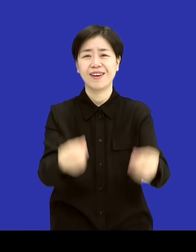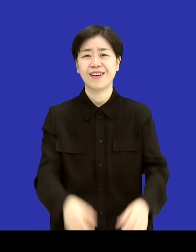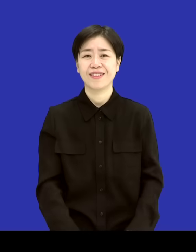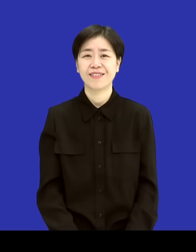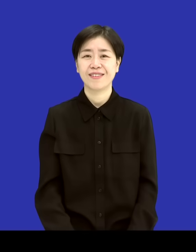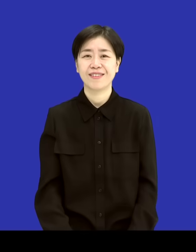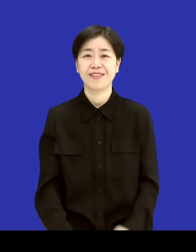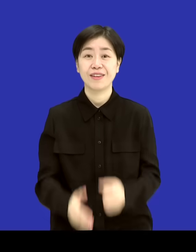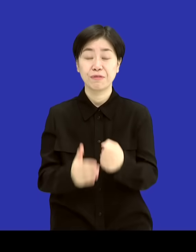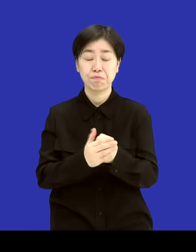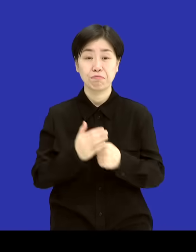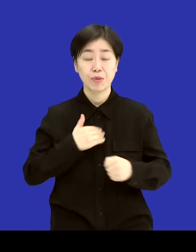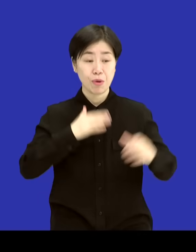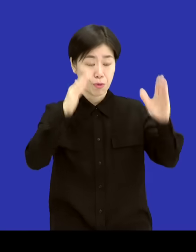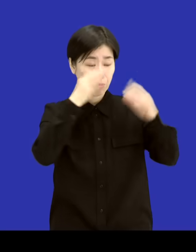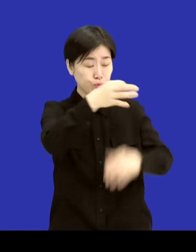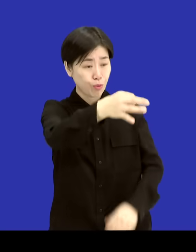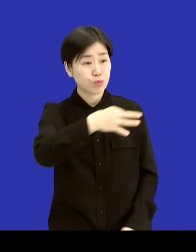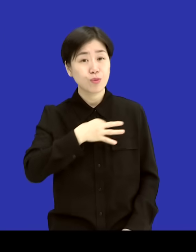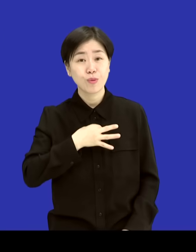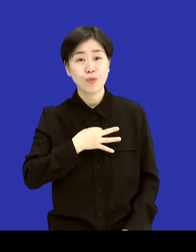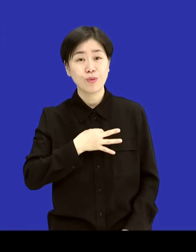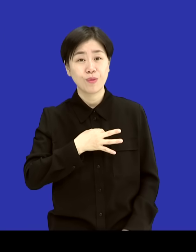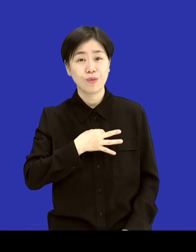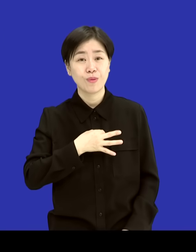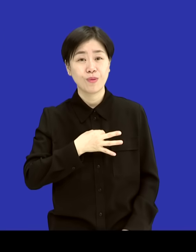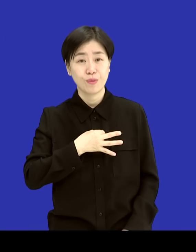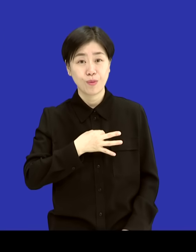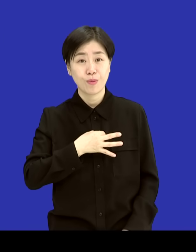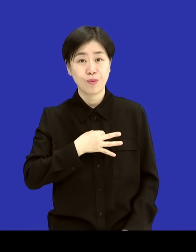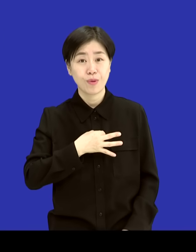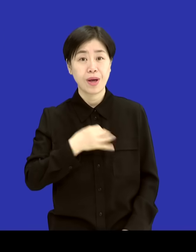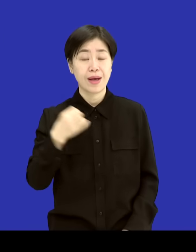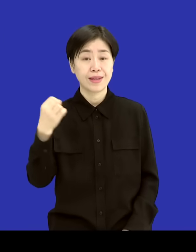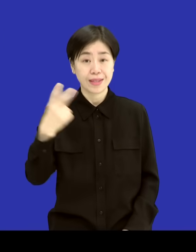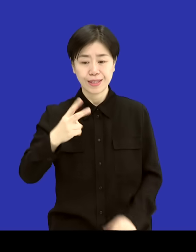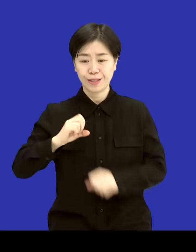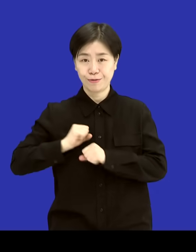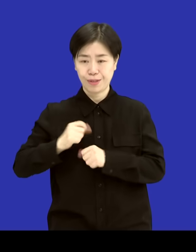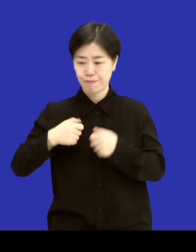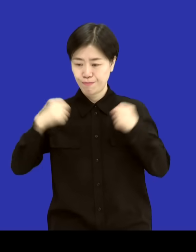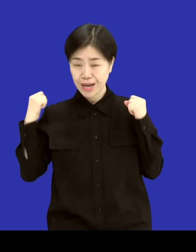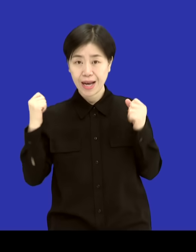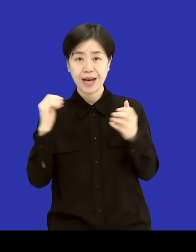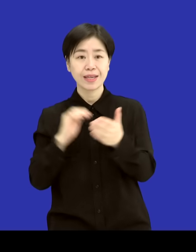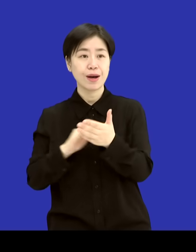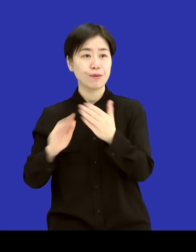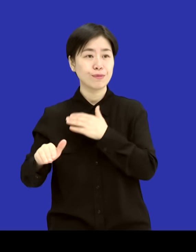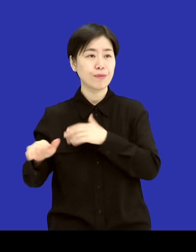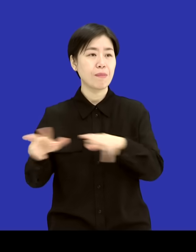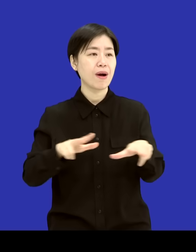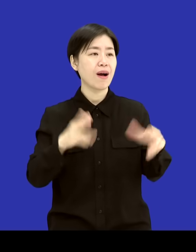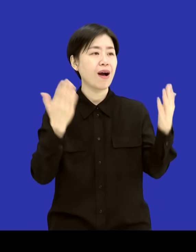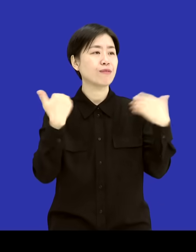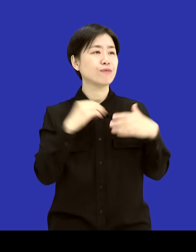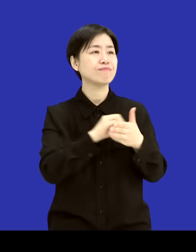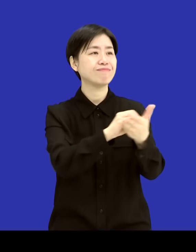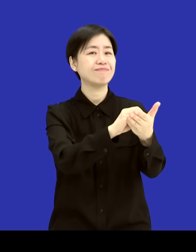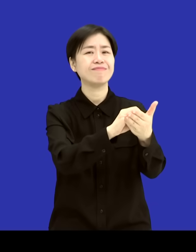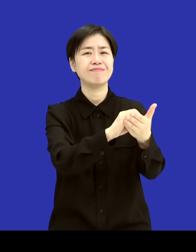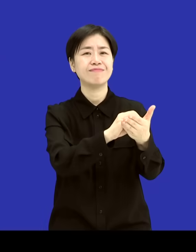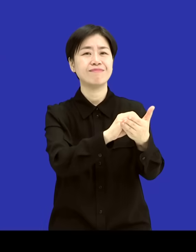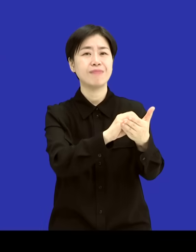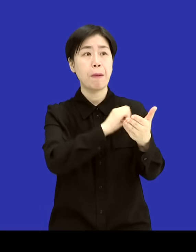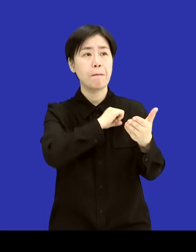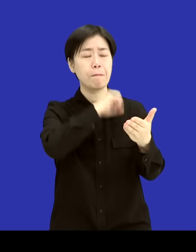그래서 장학금을 받고 이제 다시 이제 미국으로 두 번 붙은 거 아니에요? 같은 학교에. 같은 학교.